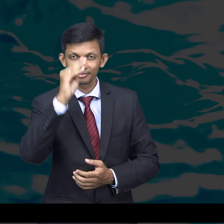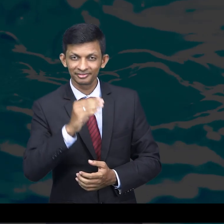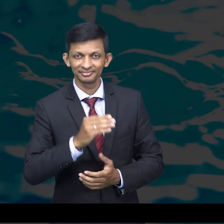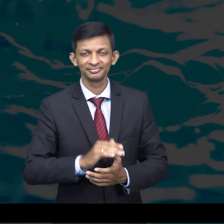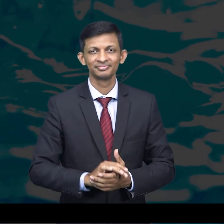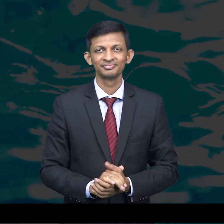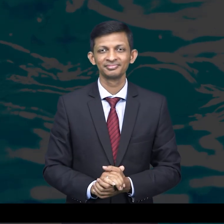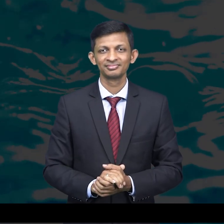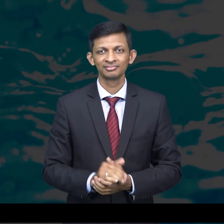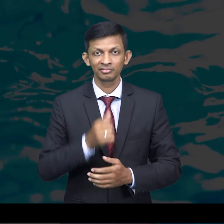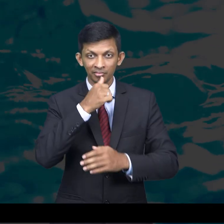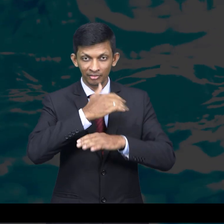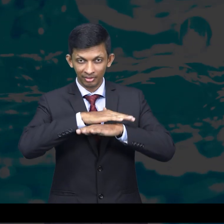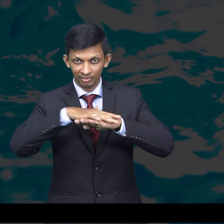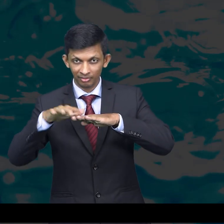जीवन का अमृत,